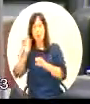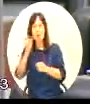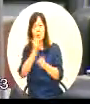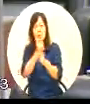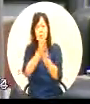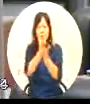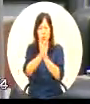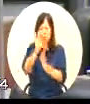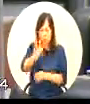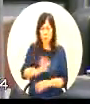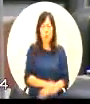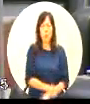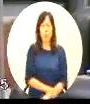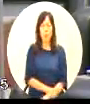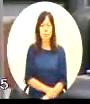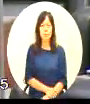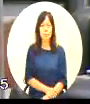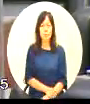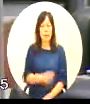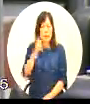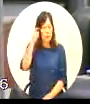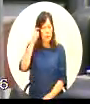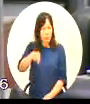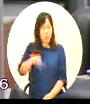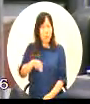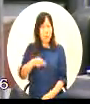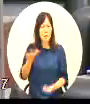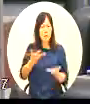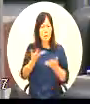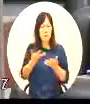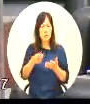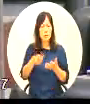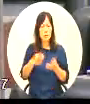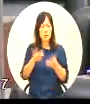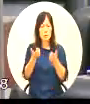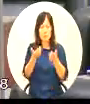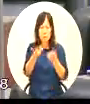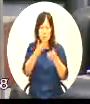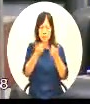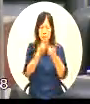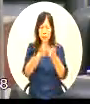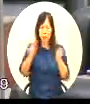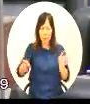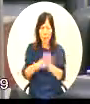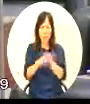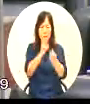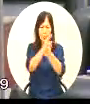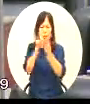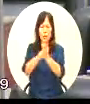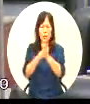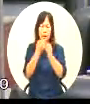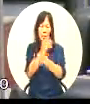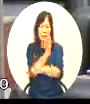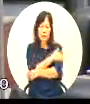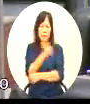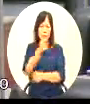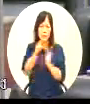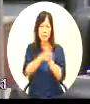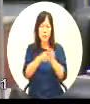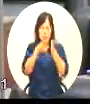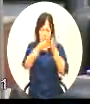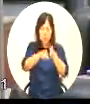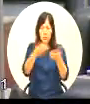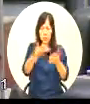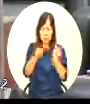样的状况都有，所以我想知道说，那上个会期市长指示我们陈金仁副市长来针对这件事